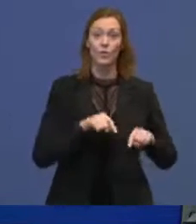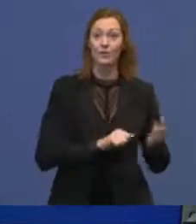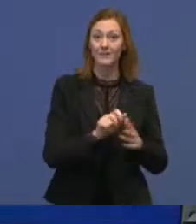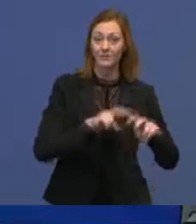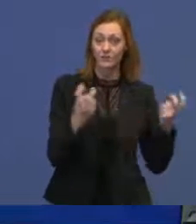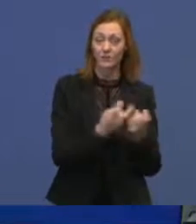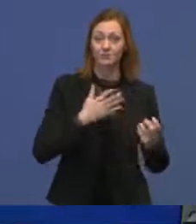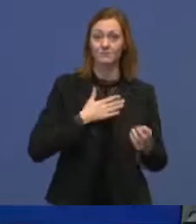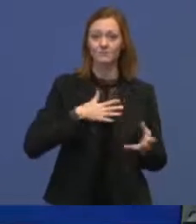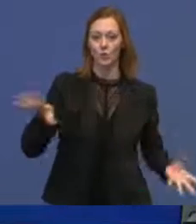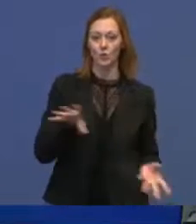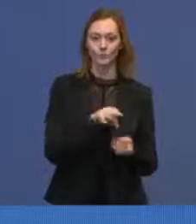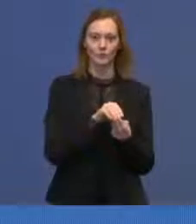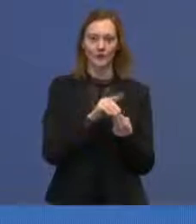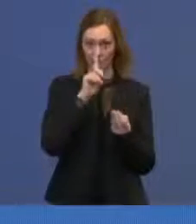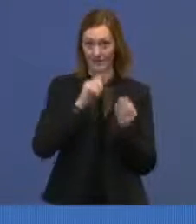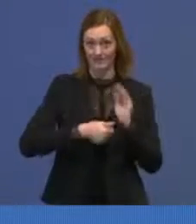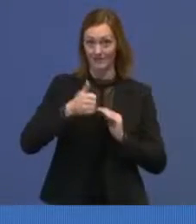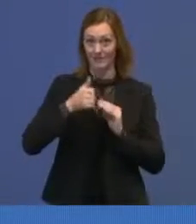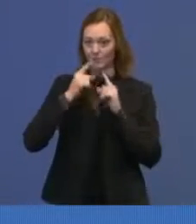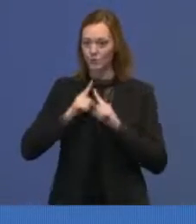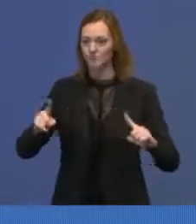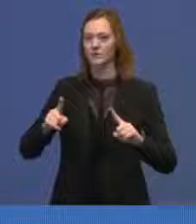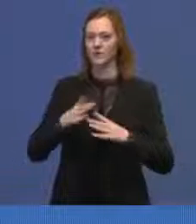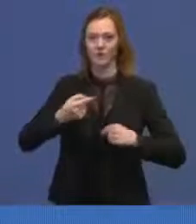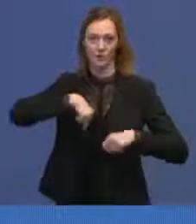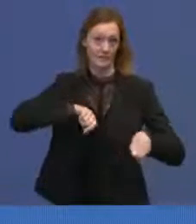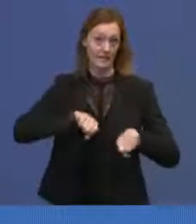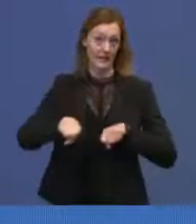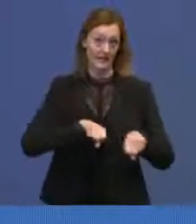war-saxaafadeedkan waxaan ku bilaabayaa inaan sheego qodobada ugu muhiimsan ee fariinta dowladda.